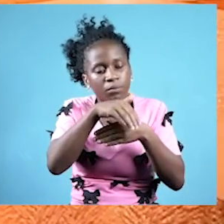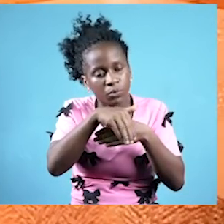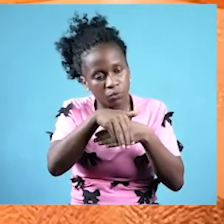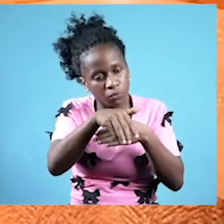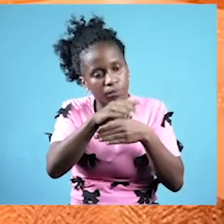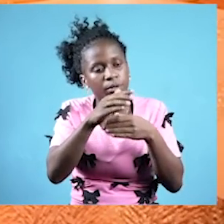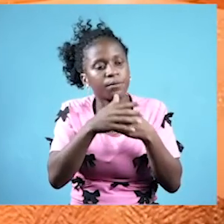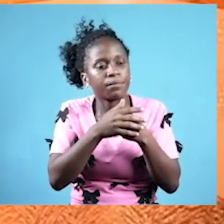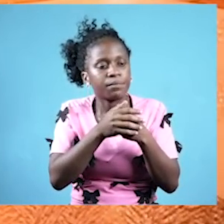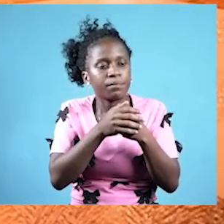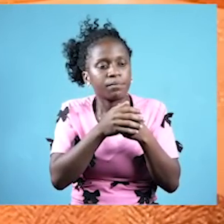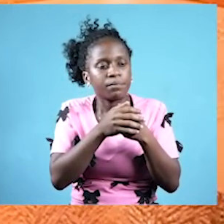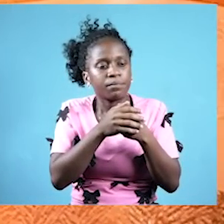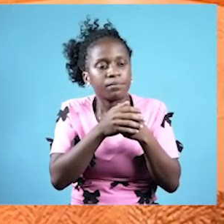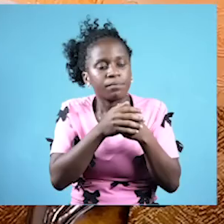Kwa hivyo Bwana Mtume